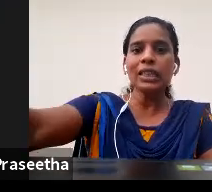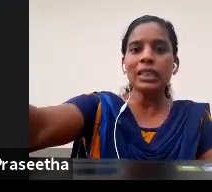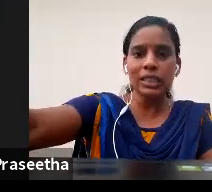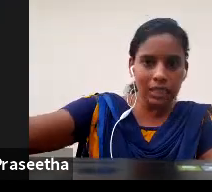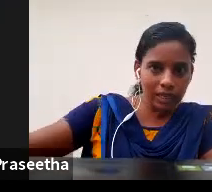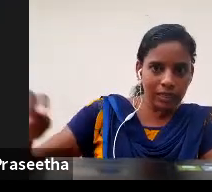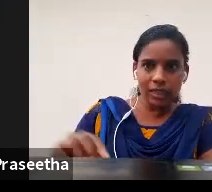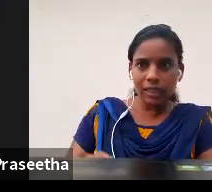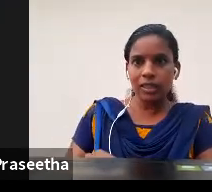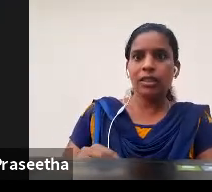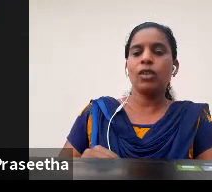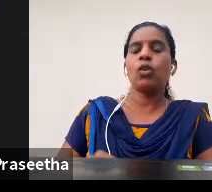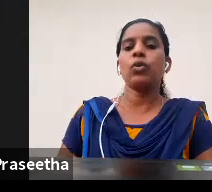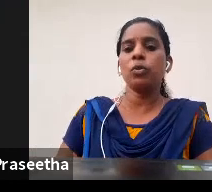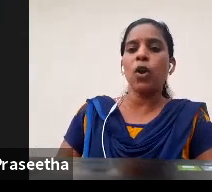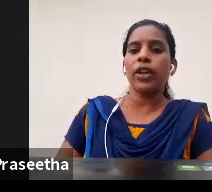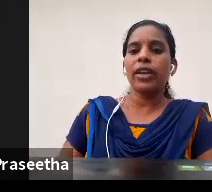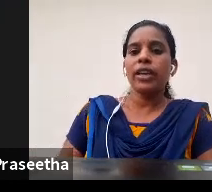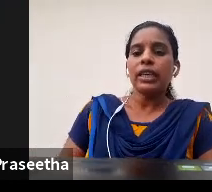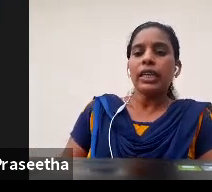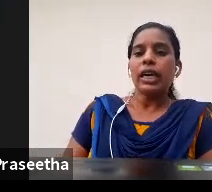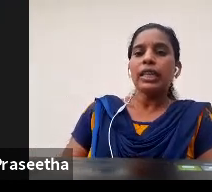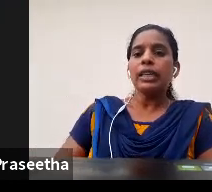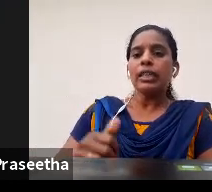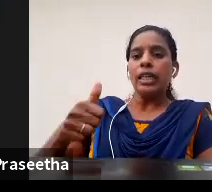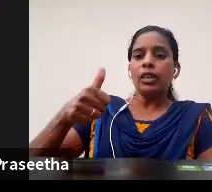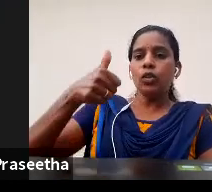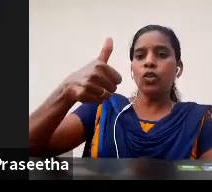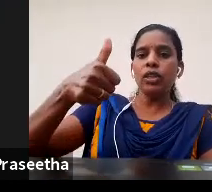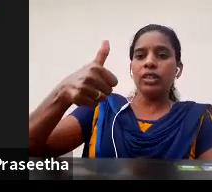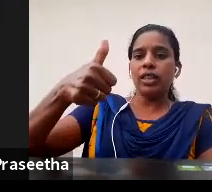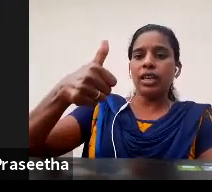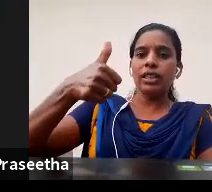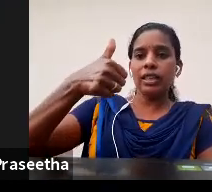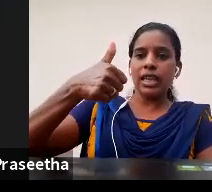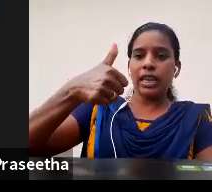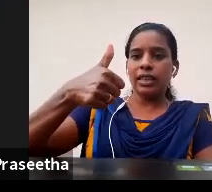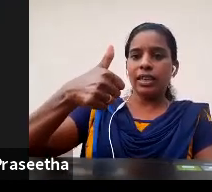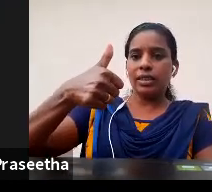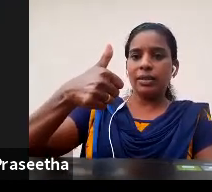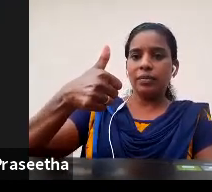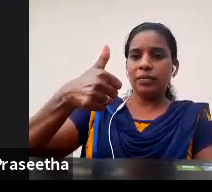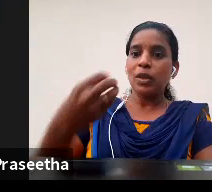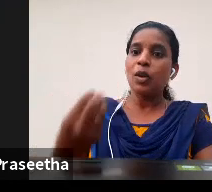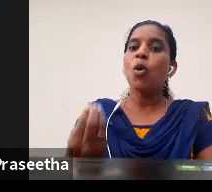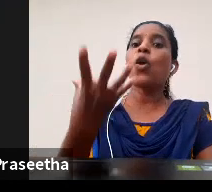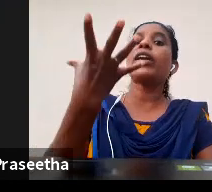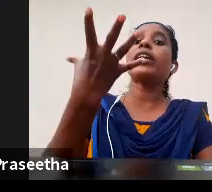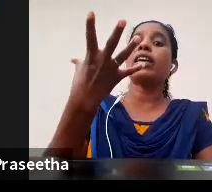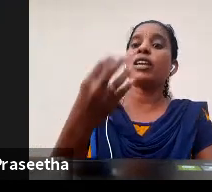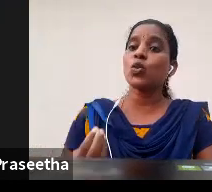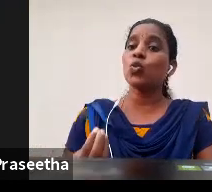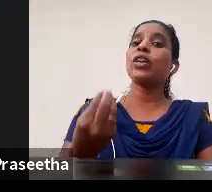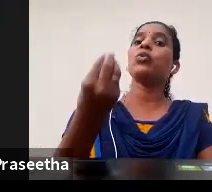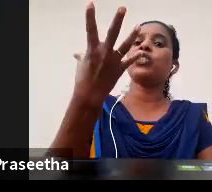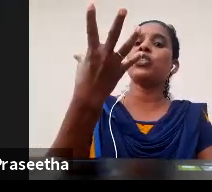ഇനി അടുത്തത് എന്താ സാർ അതിനകത്തുള്ള എനിക്ക്? ഓക്കെ, ഗുഡ് മോർണിംഗ്. അതിലെ ഗുഡ് എന്നതിന്റെ സൈൻ ഇതാണ്, മോർണിംഗ്